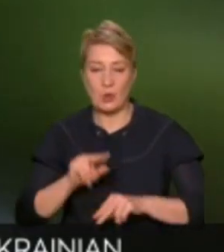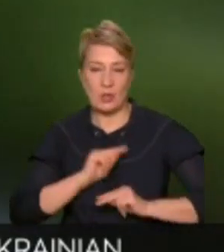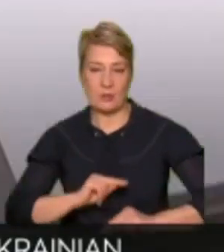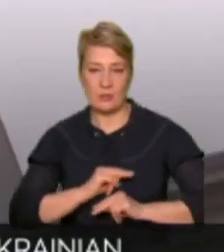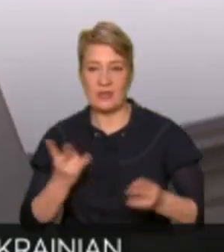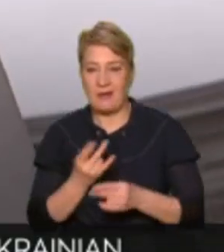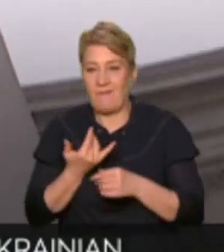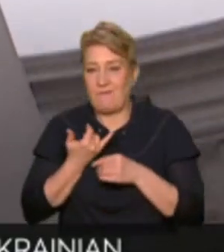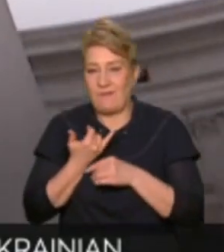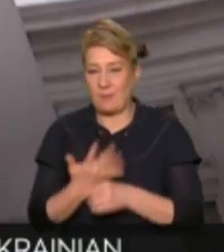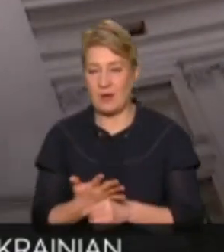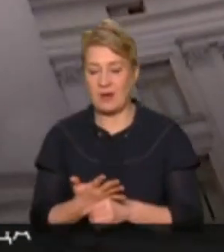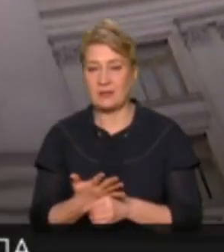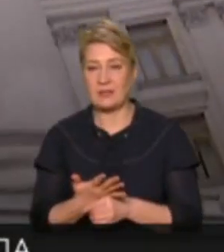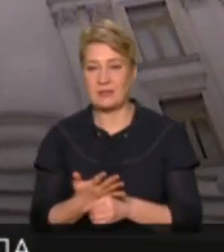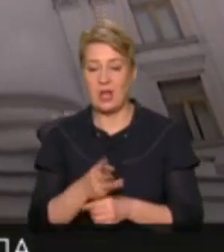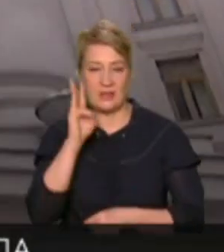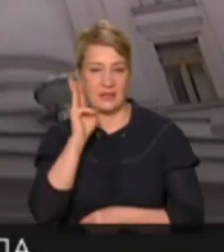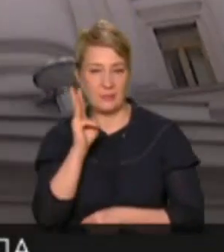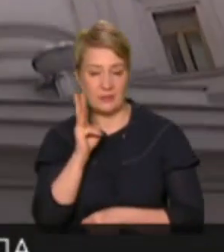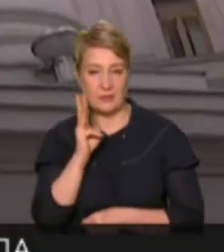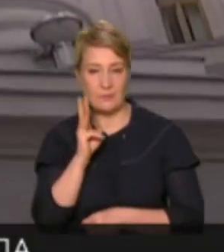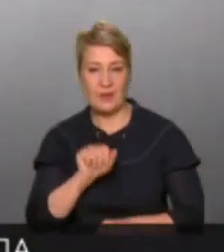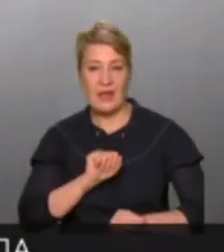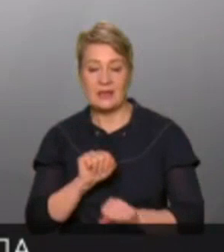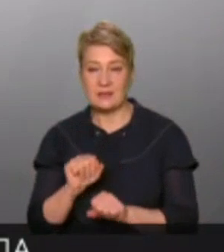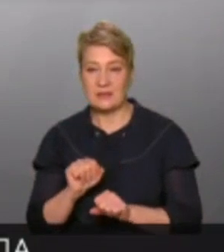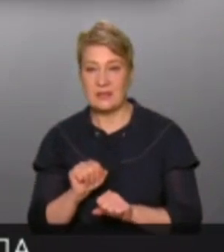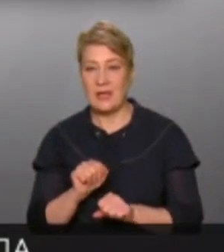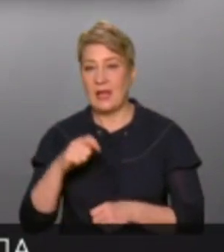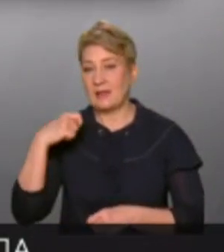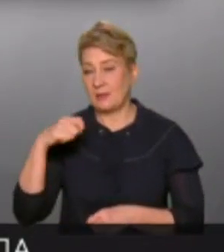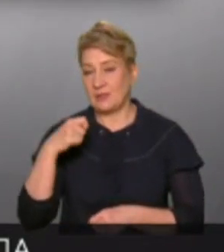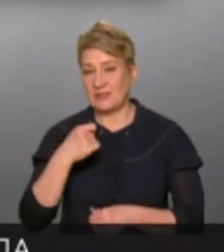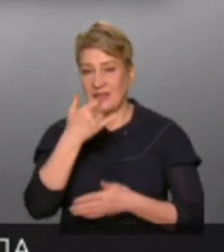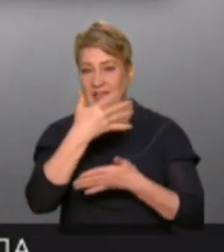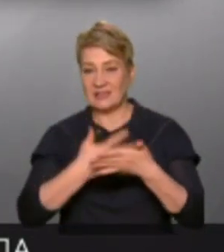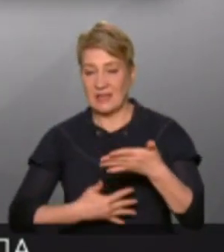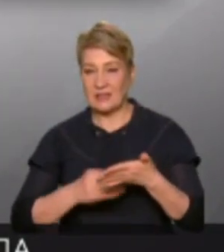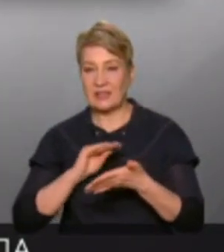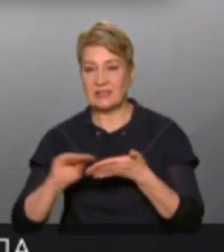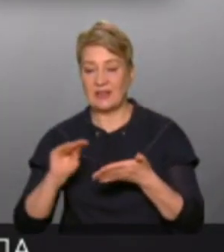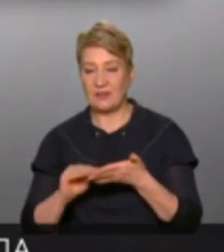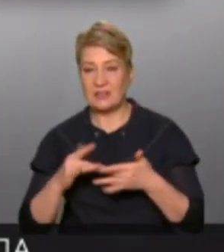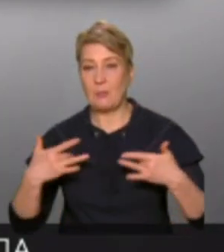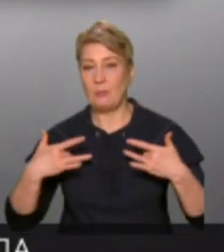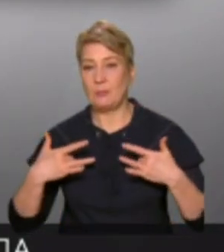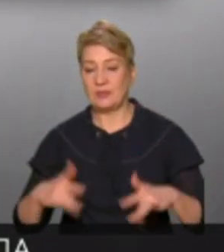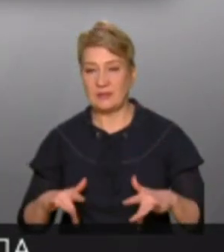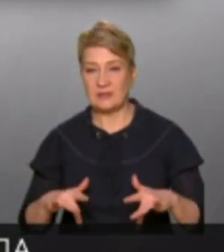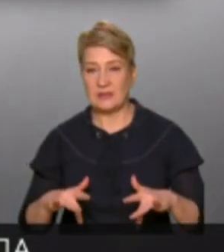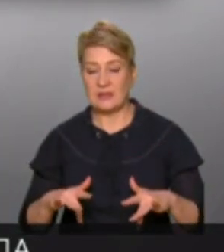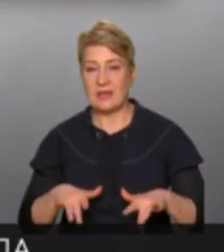вимагає неабиякого дипломатичного хисту. На сайті президента навіть з'явилася петиція про звільнення Ілещук з